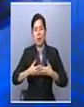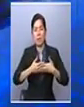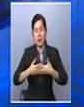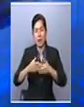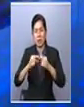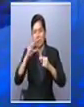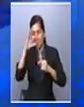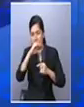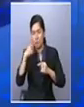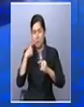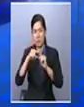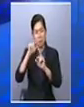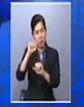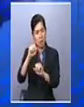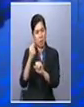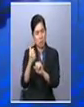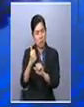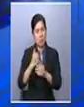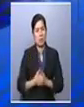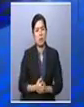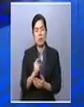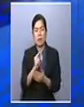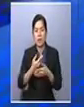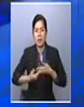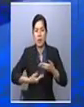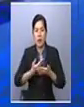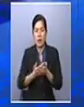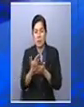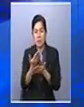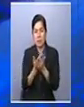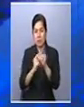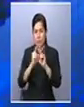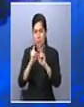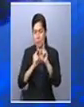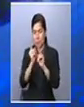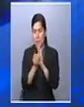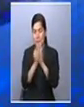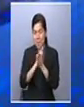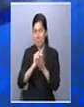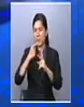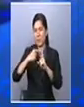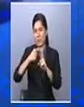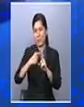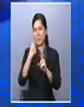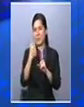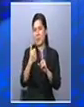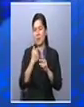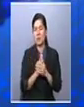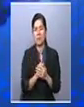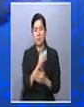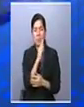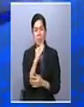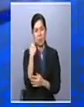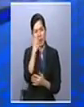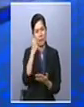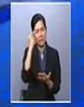านั้นก็ประกาศออกมาค่อนข้างดีส่งผลทำให้บรรยากาศการซื้อขายในเช้าวันนี้ปรับตัวดีขึ้นค่ะส่วนใครที่มองเห็นบรรยากาศค่อนข้างจะดีแบบนี้นะคะ